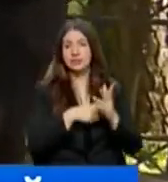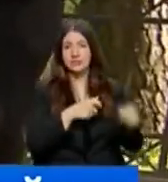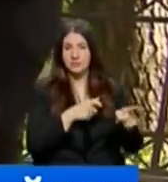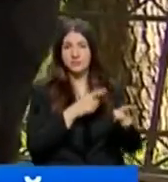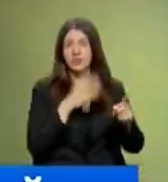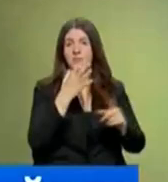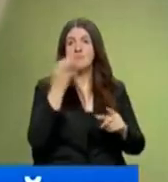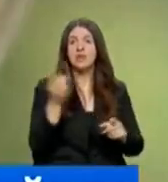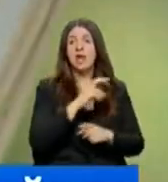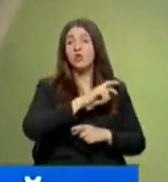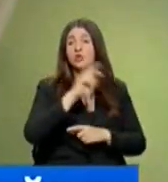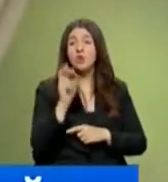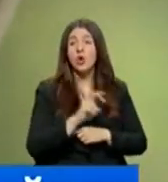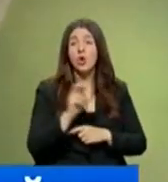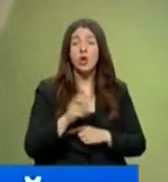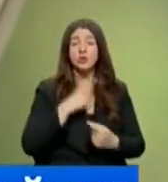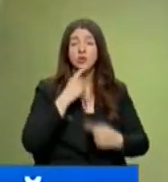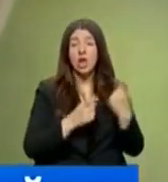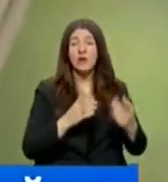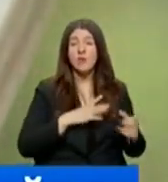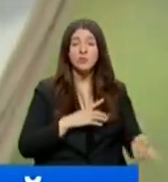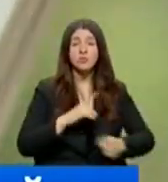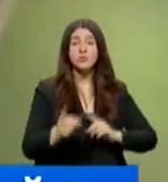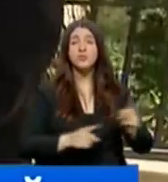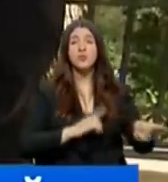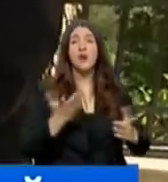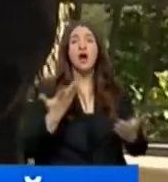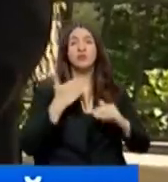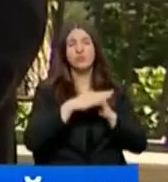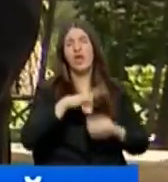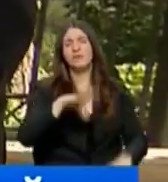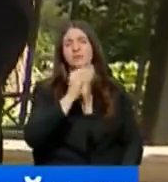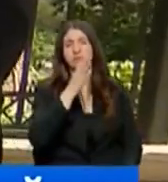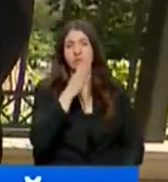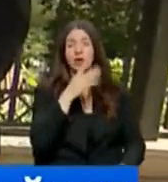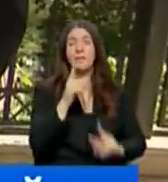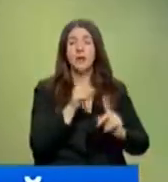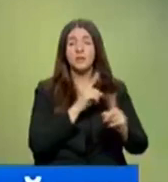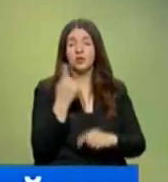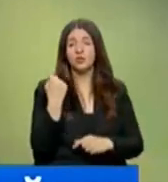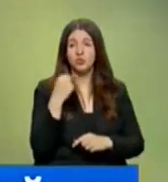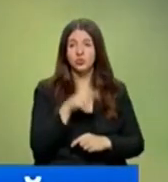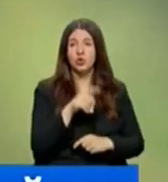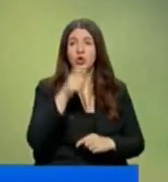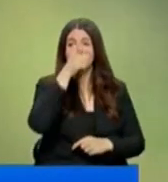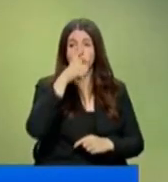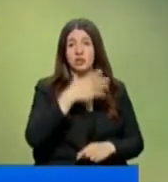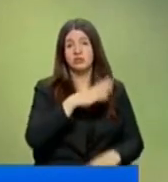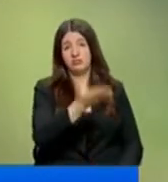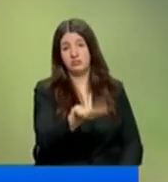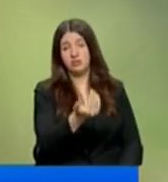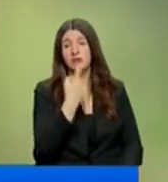İşte milyar dolarla iddialar Böyle. Var, şunlar bunlar. Evet. Artık kamuoyu da biliyor. Şimdi mahkemeden dün Türkiye'de